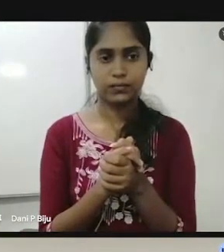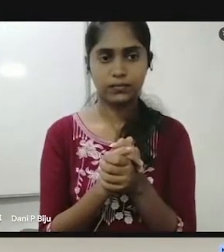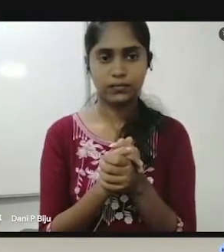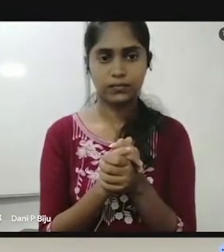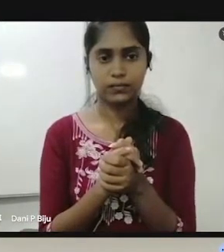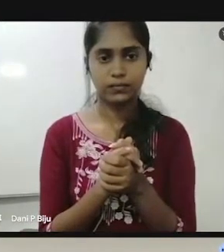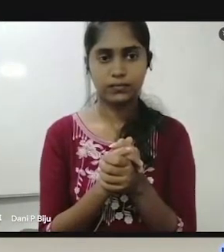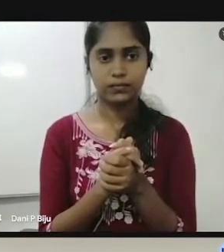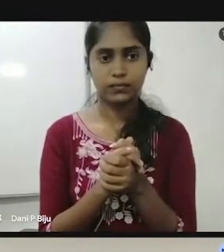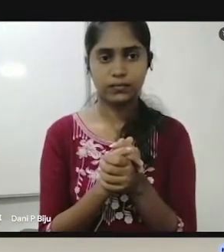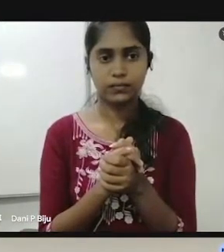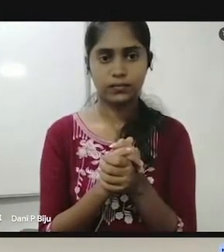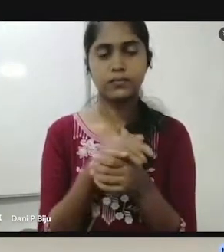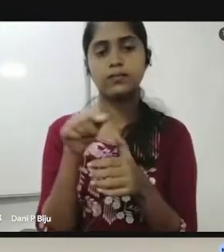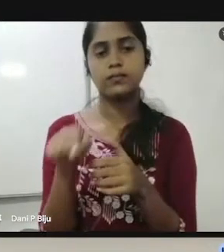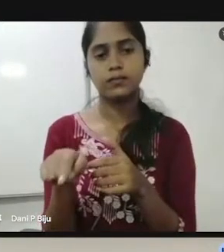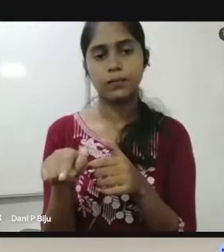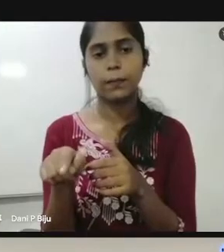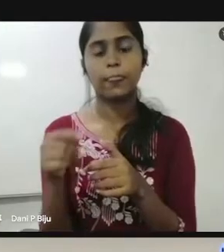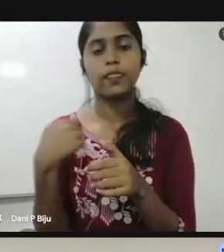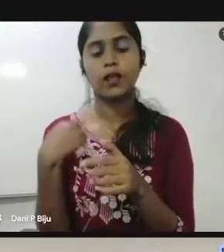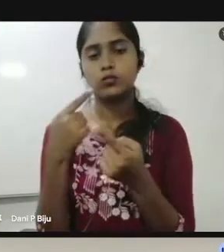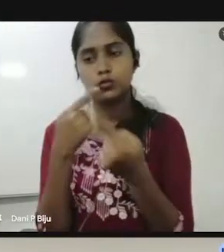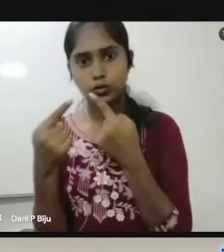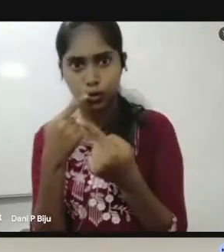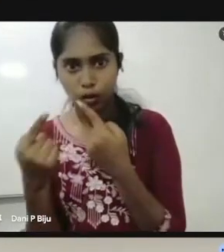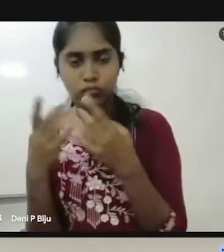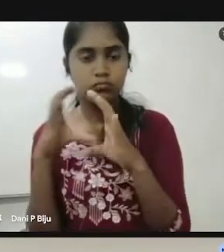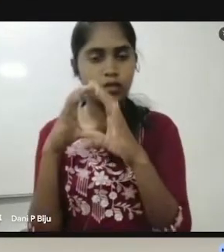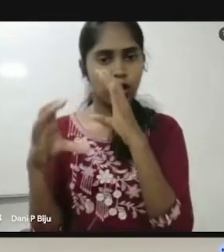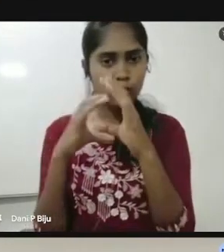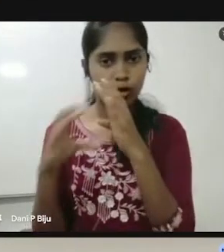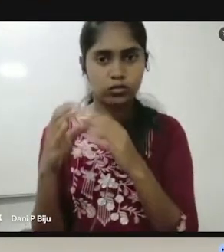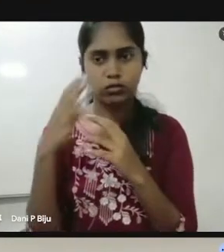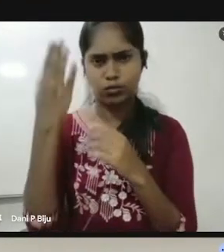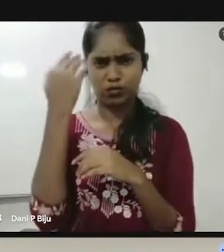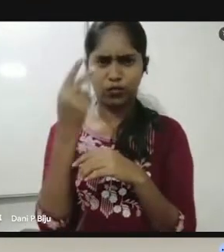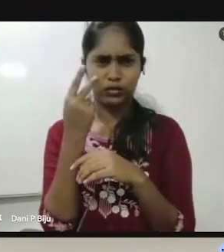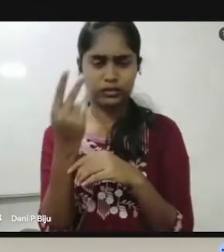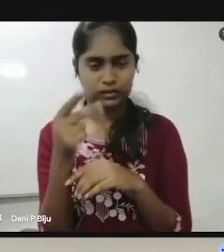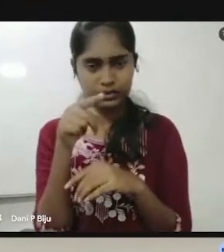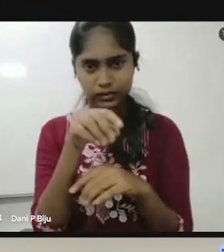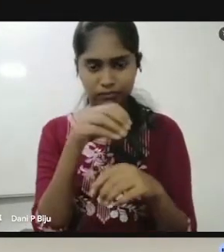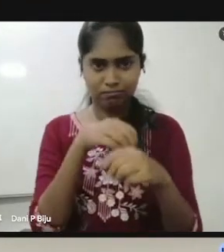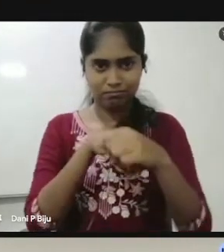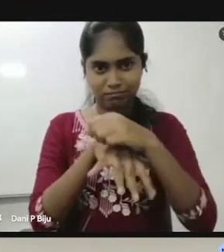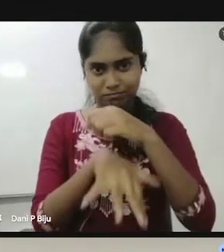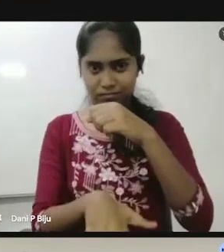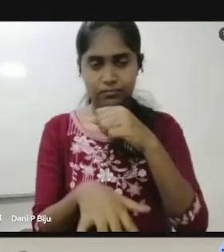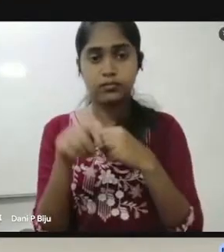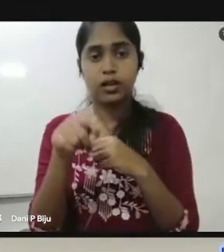നമ്മൾ കണക്കാക്കുന്നു. അതിൽ തന്നെ നമുക്ക് സംസാരം, നിങ്ങൾ നേരത്തെ ക്ലാസിഫിക്കേഷനിൽ നമുക്ക്